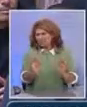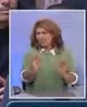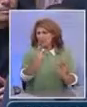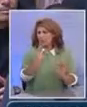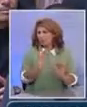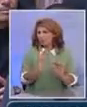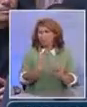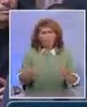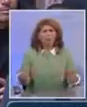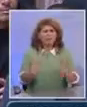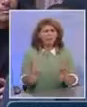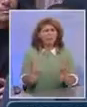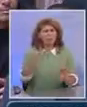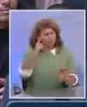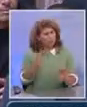τα δεδομένα.